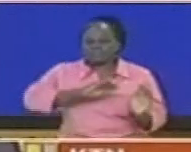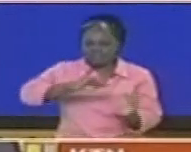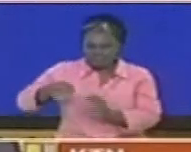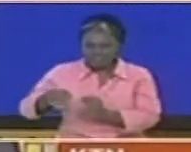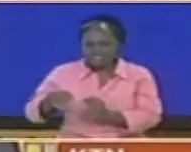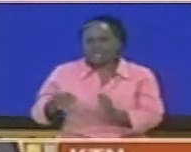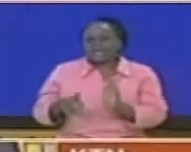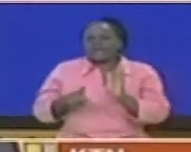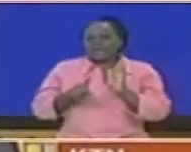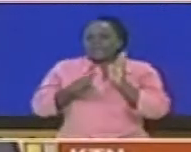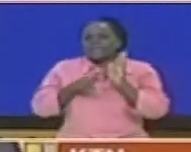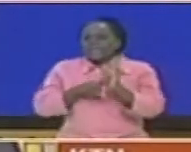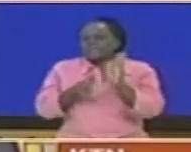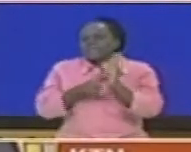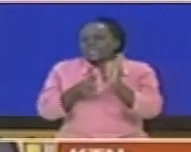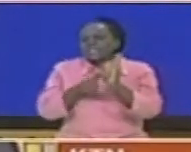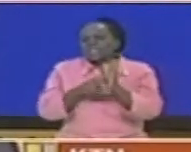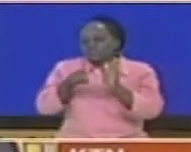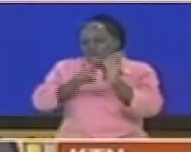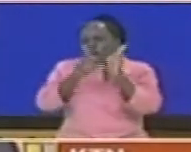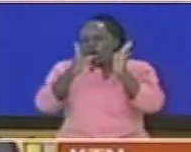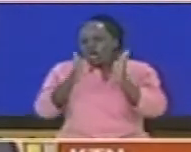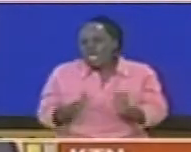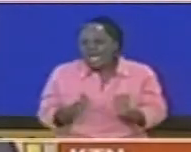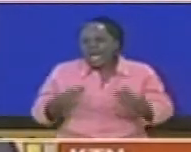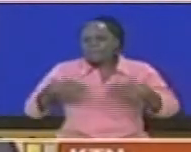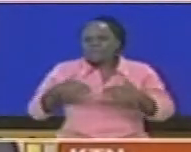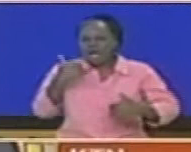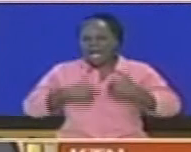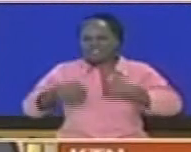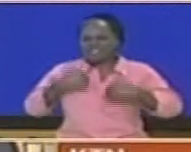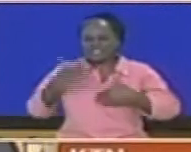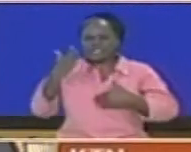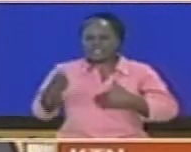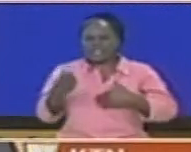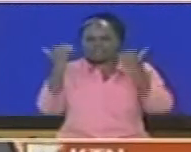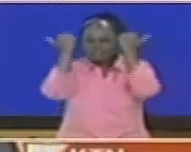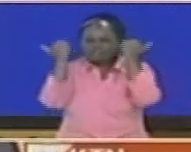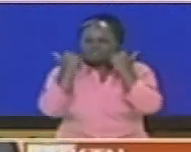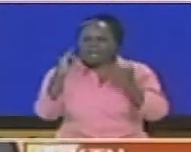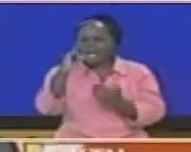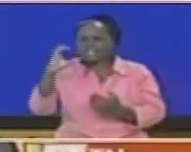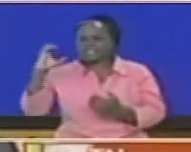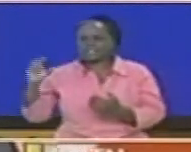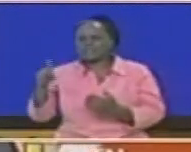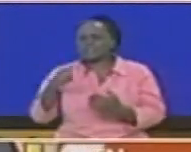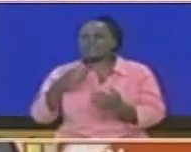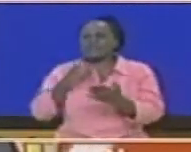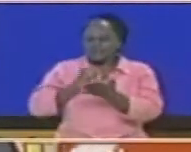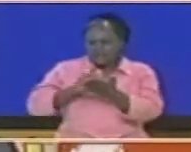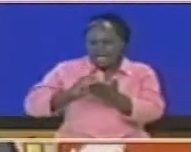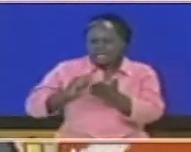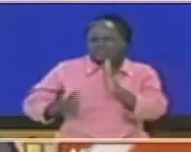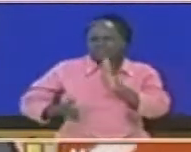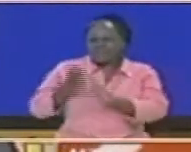Mwakilishi maalum wa mashahidi na waathiriwa katika kesi dhidi ya Rais Uhuru Kenyatta iliyo mbele ya mahakama ya ICC ameandika ujumbe wa dharura kwa